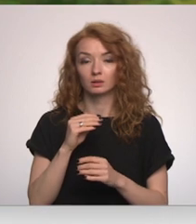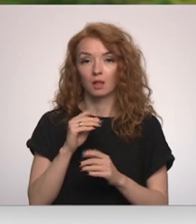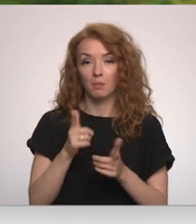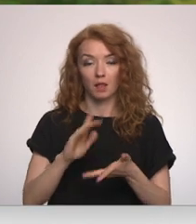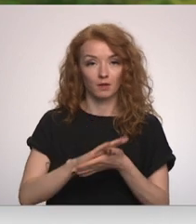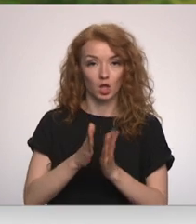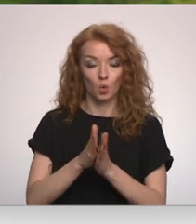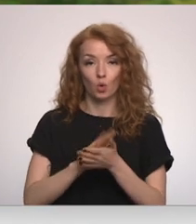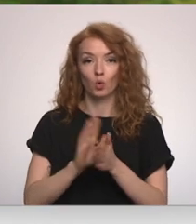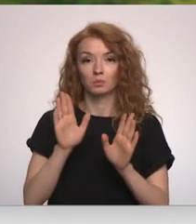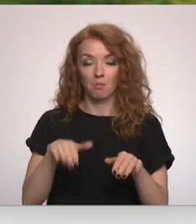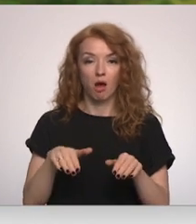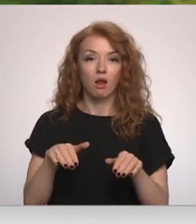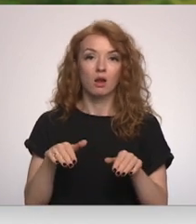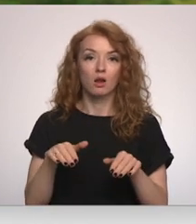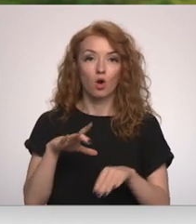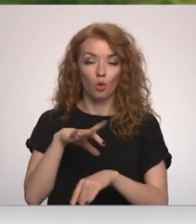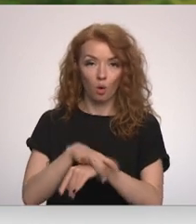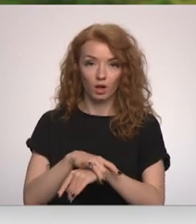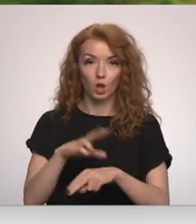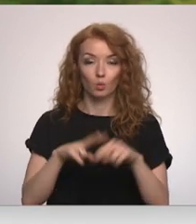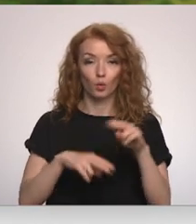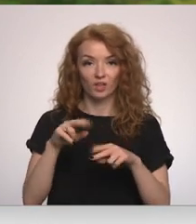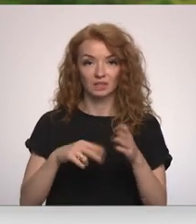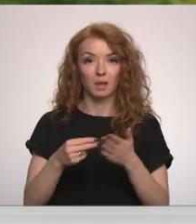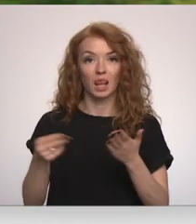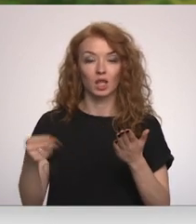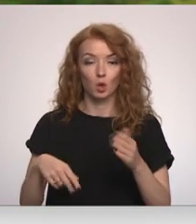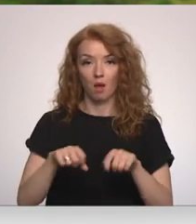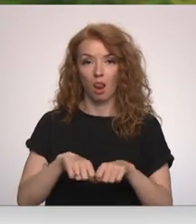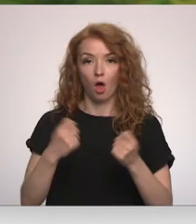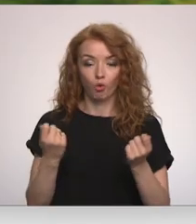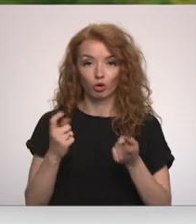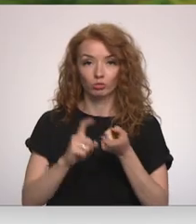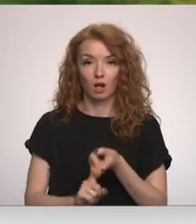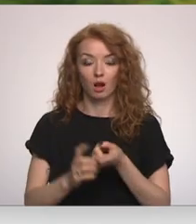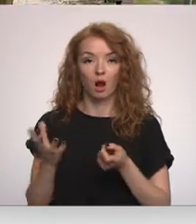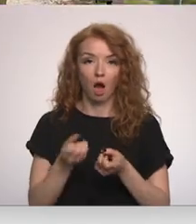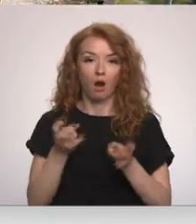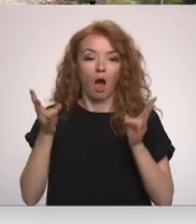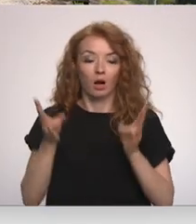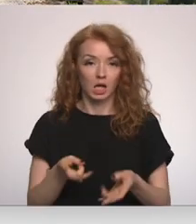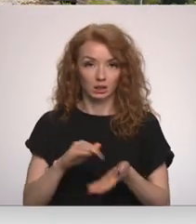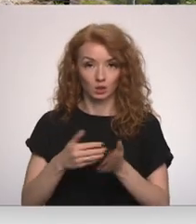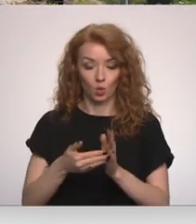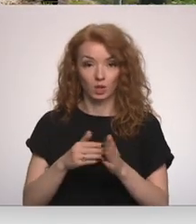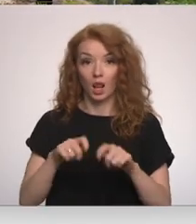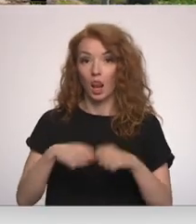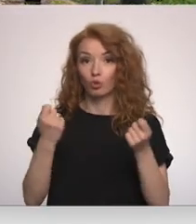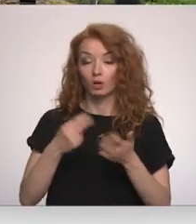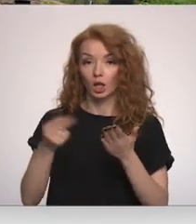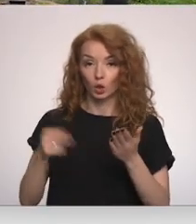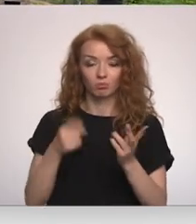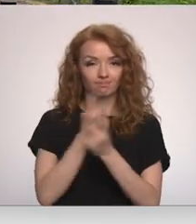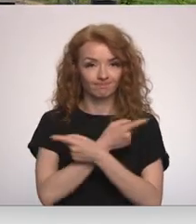par attiecīgi konkrēta būvniecības līguma laušanu sakarā ar force majeure apstākļiem. Laužot līgumu, būs